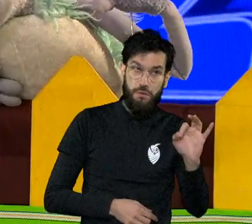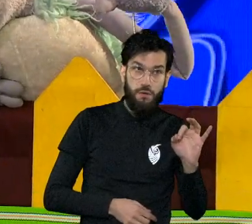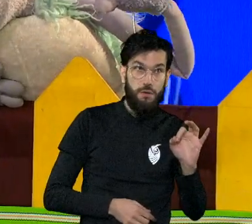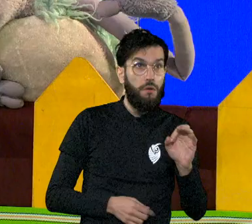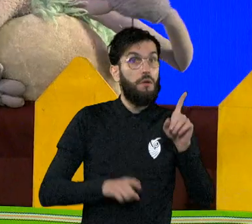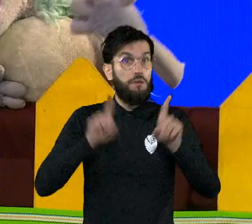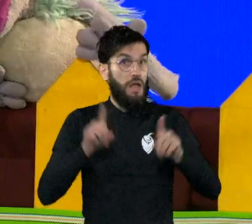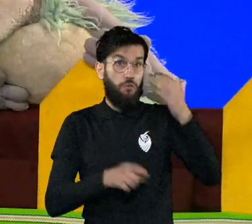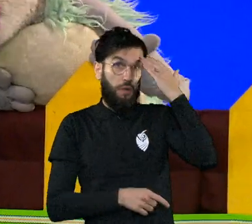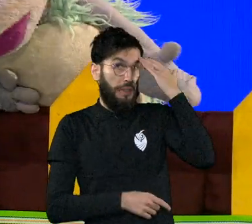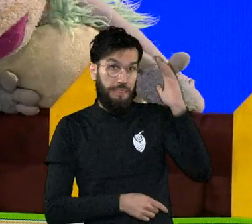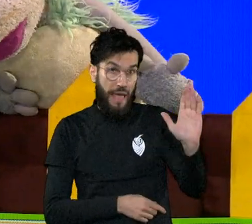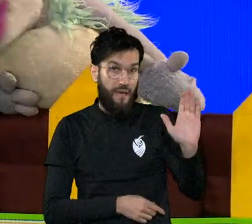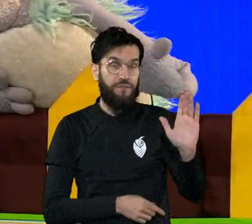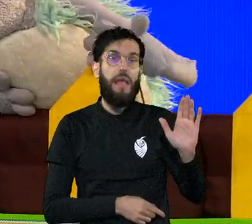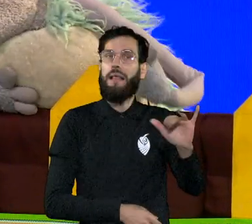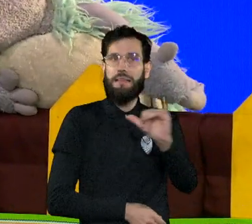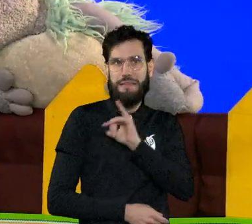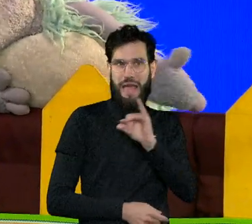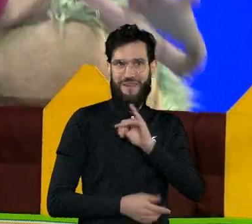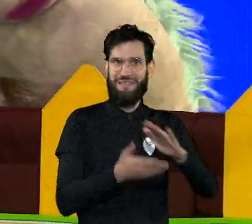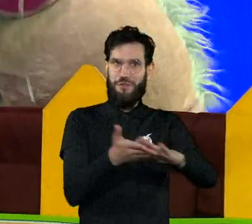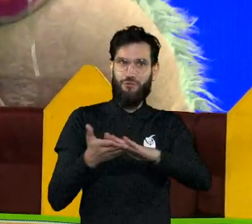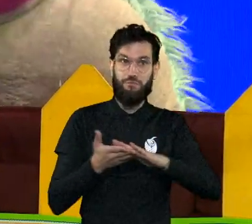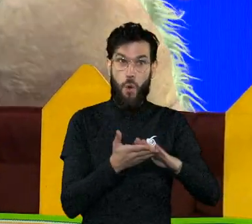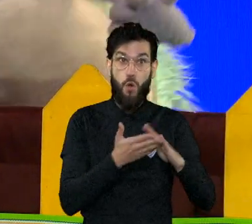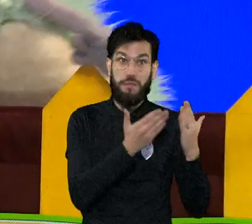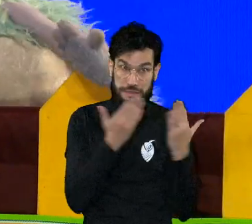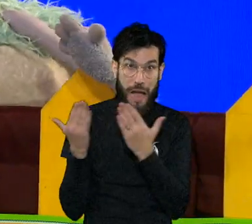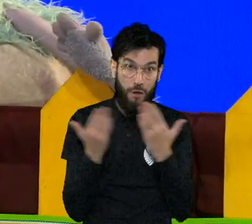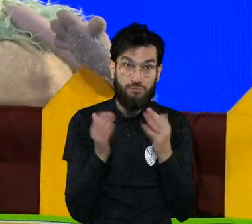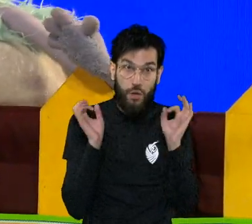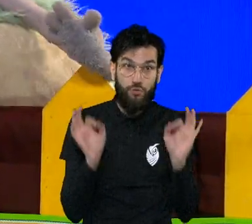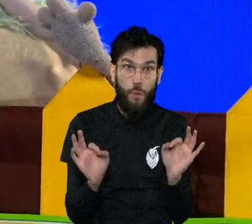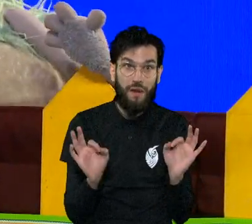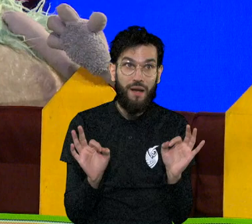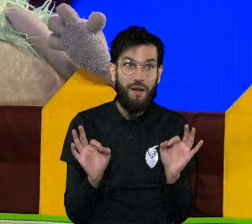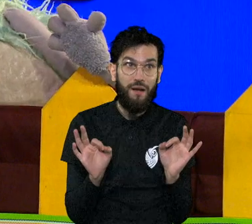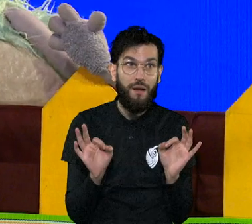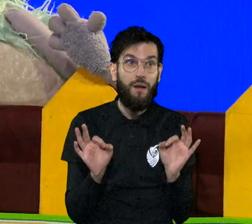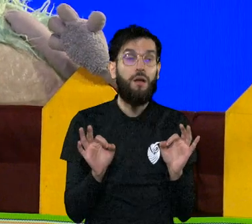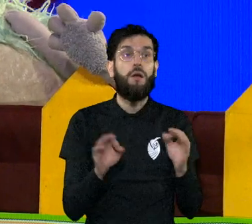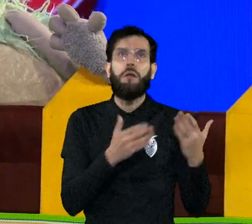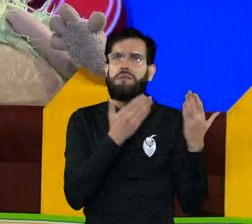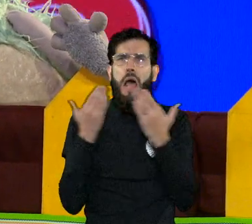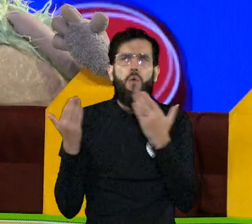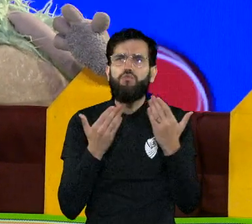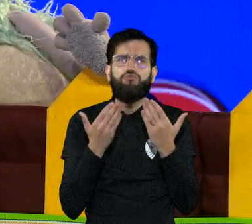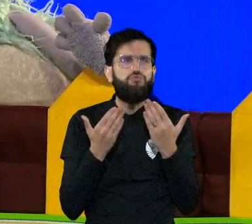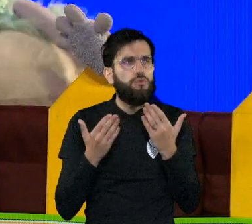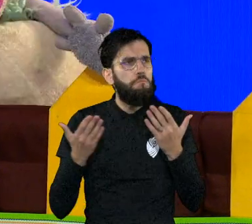ktorí nevedia, tak sa to spolu skúsime naučiť. Čo poviete? A naučíme sa to